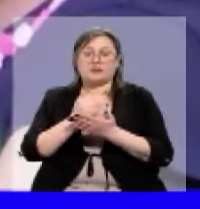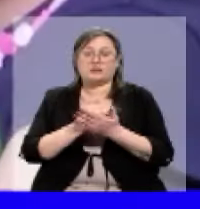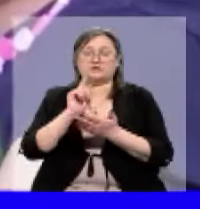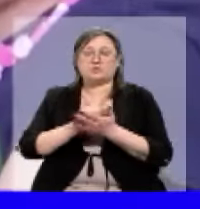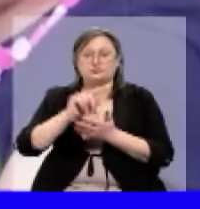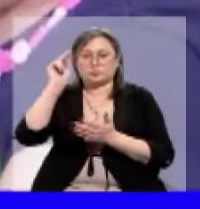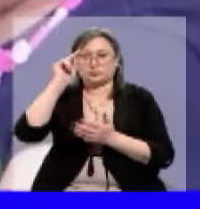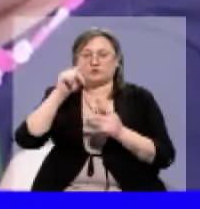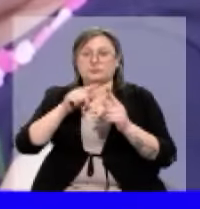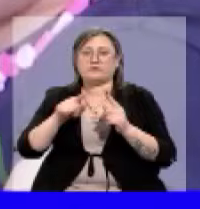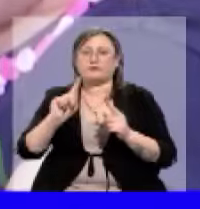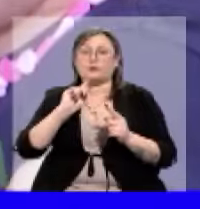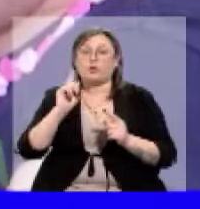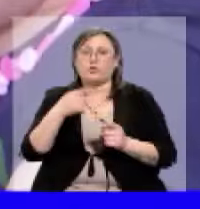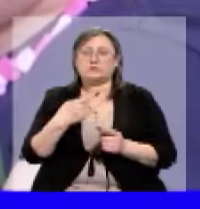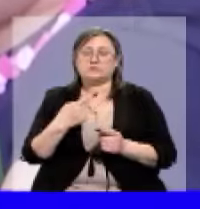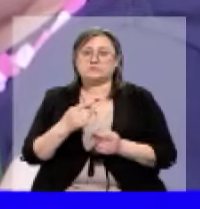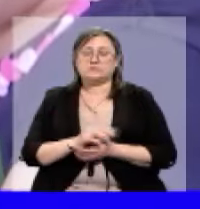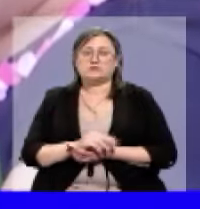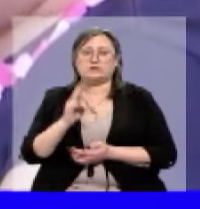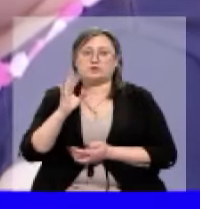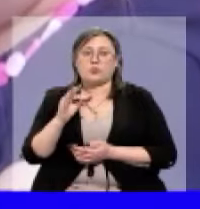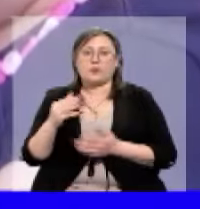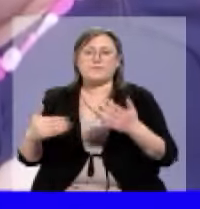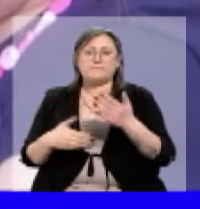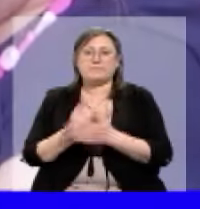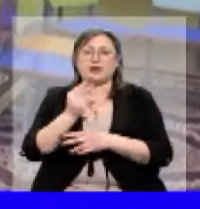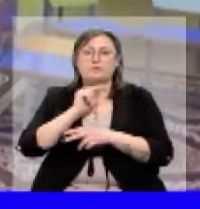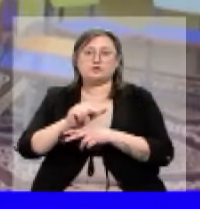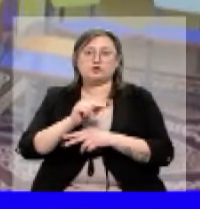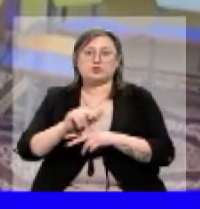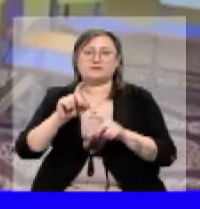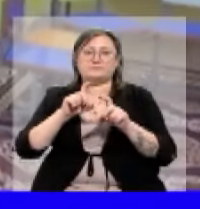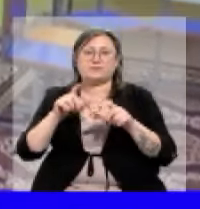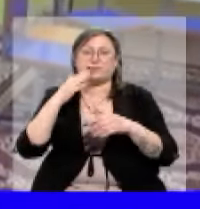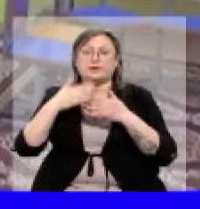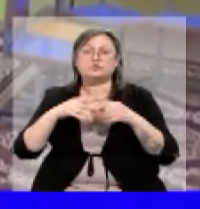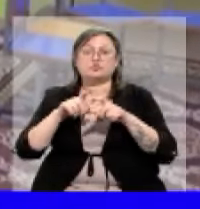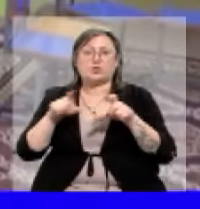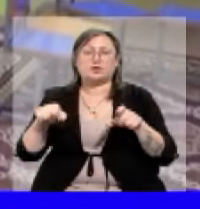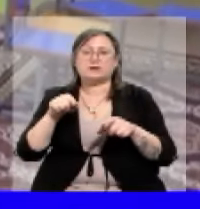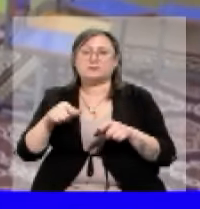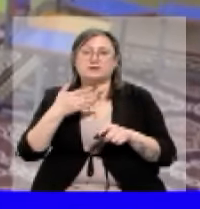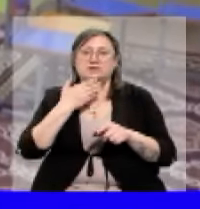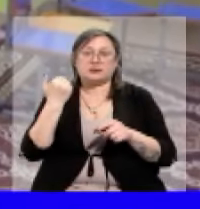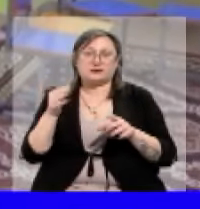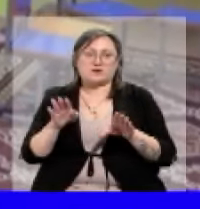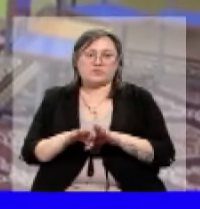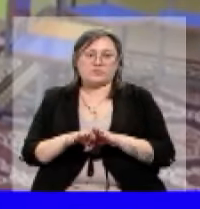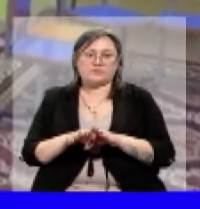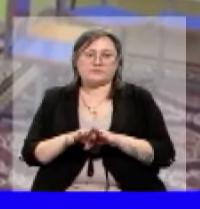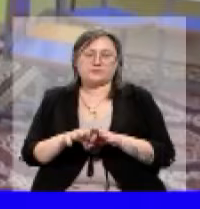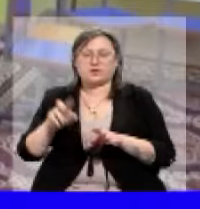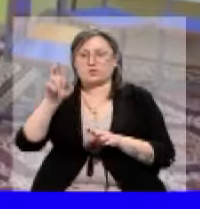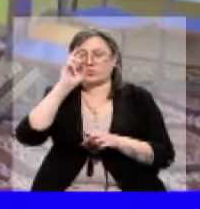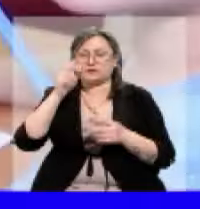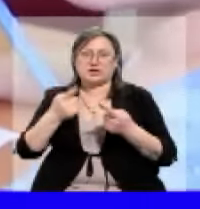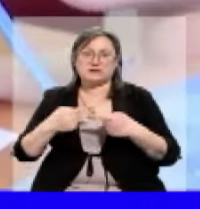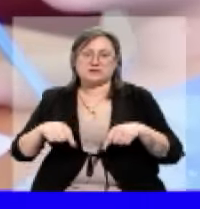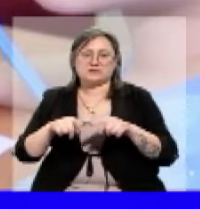ішінде дайындықтан өтуі керек. Алайда мектеп алды даярлық сыныптарында қайда оқыту қарастырылмаған. Мемлекеттік білім беру ұйымдарында даярлық шаралары